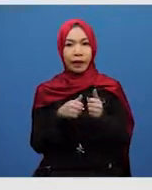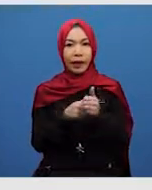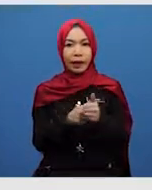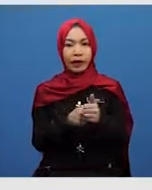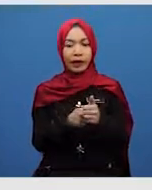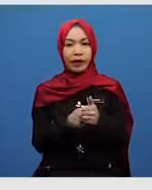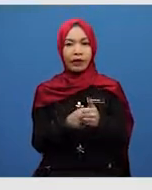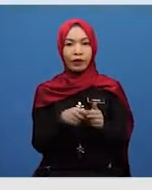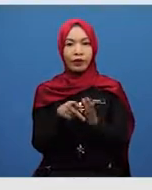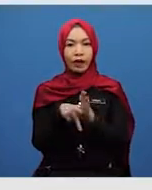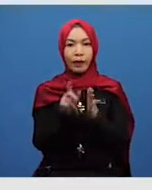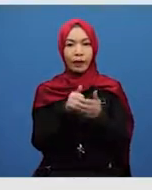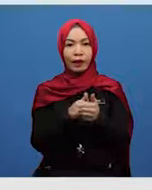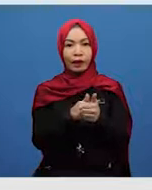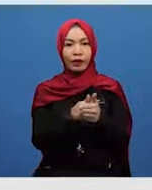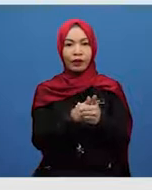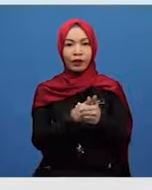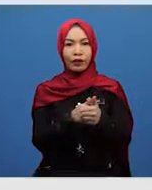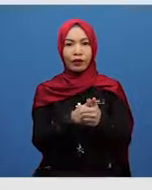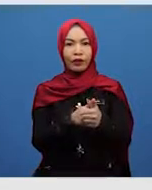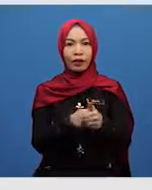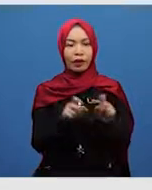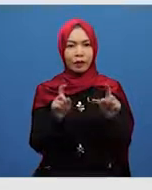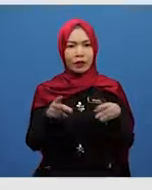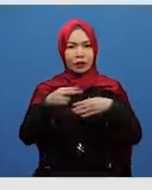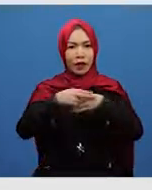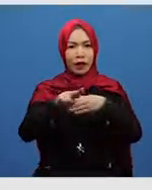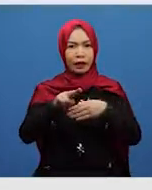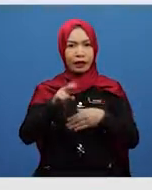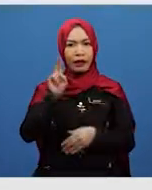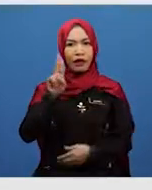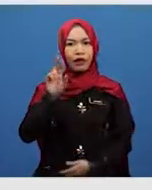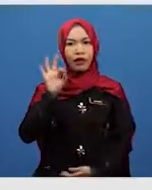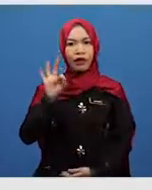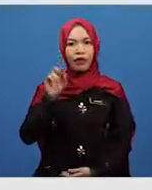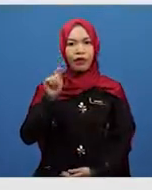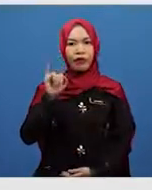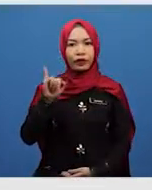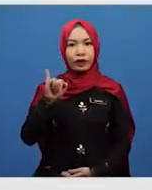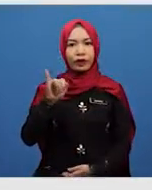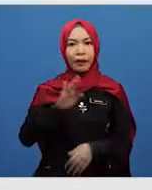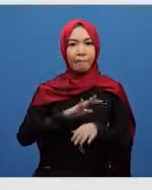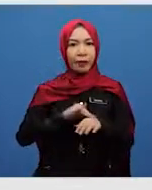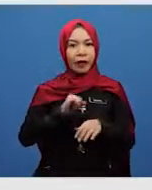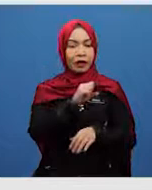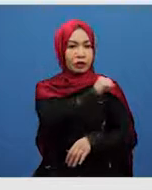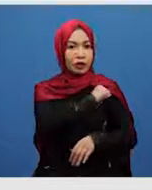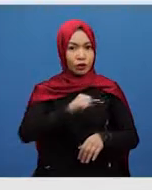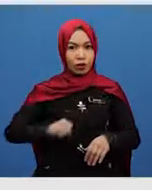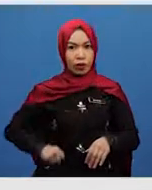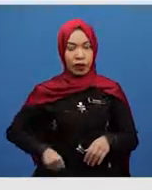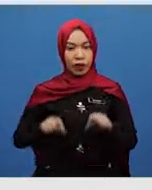kemampuan menghantar Ukhti secara tetap kepada Sultan golongan Datu inilah yang